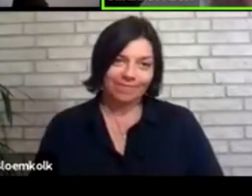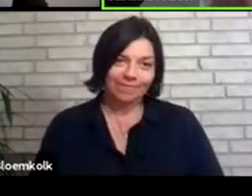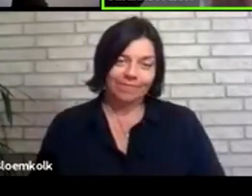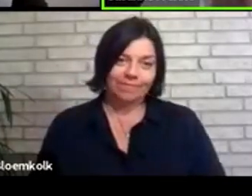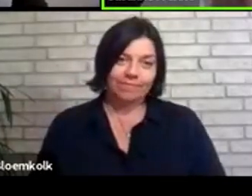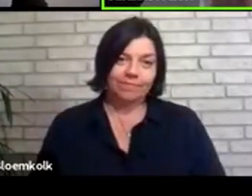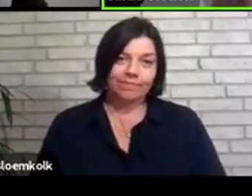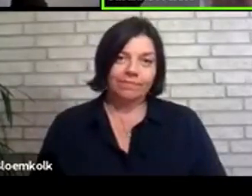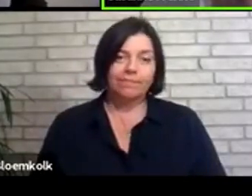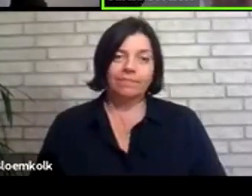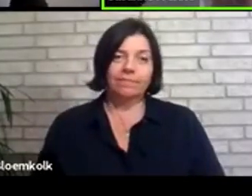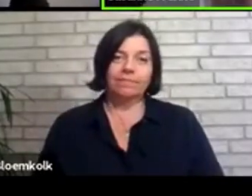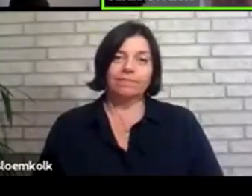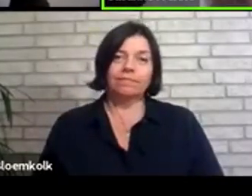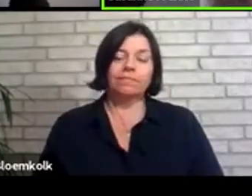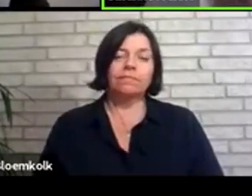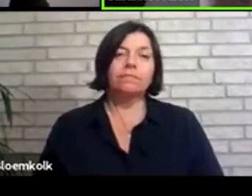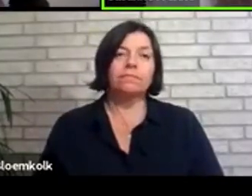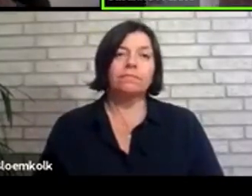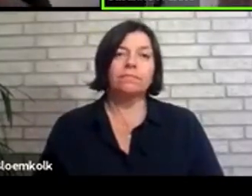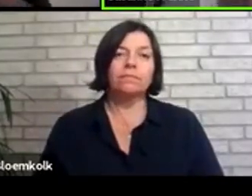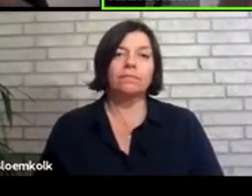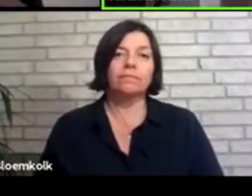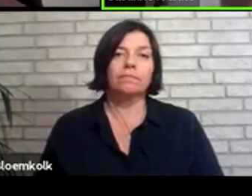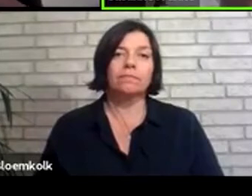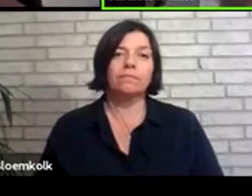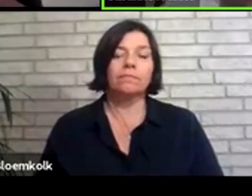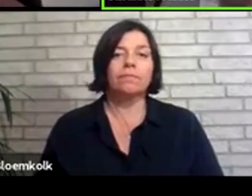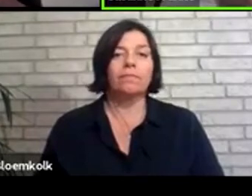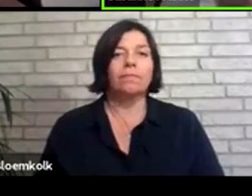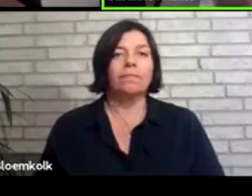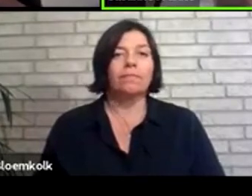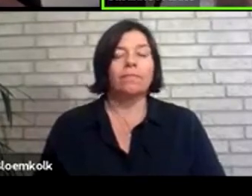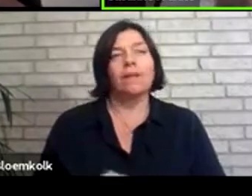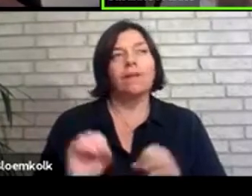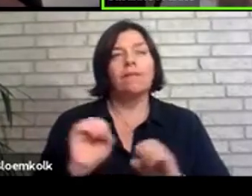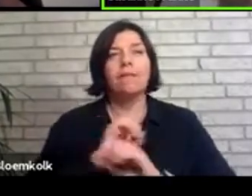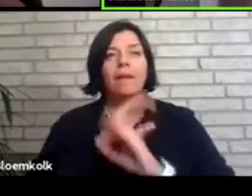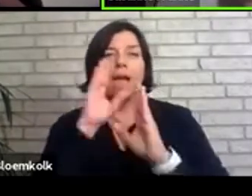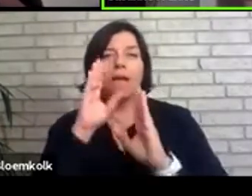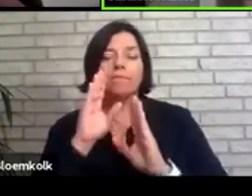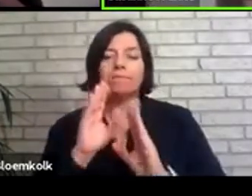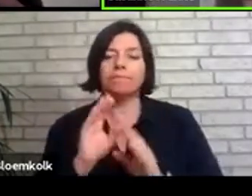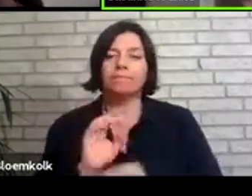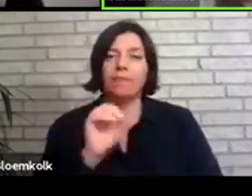Das eine ist, glaube ich, dass der Ansatz über Regeln von